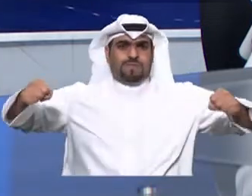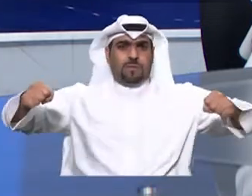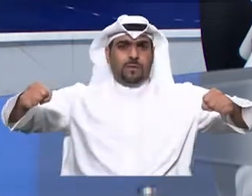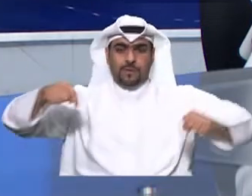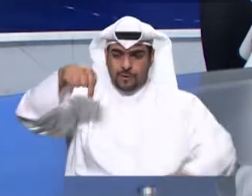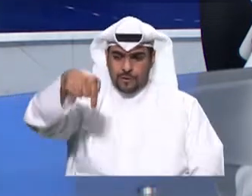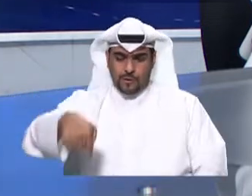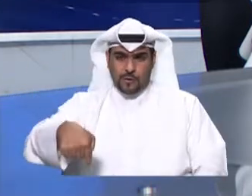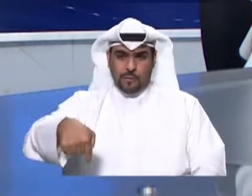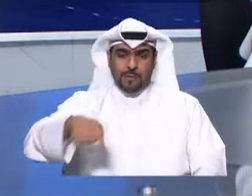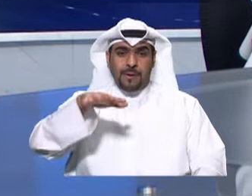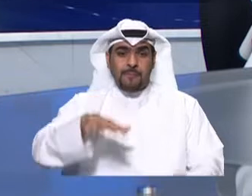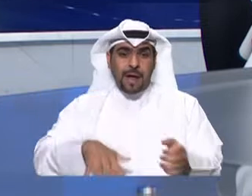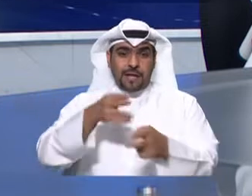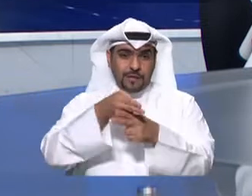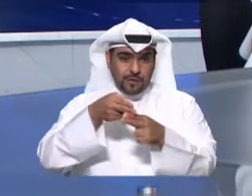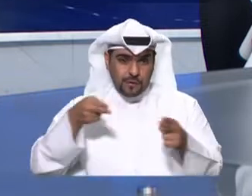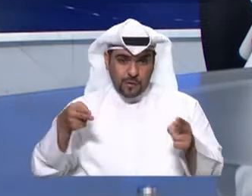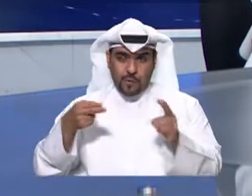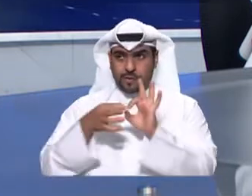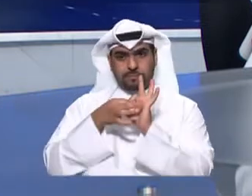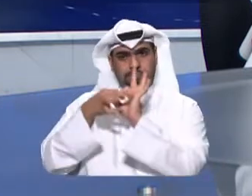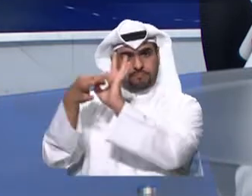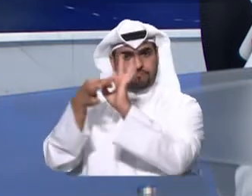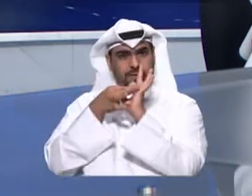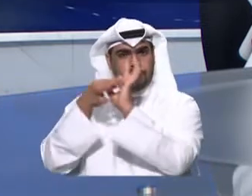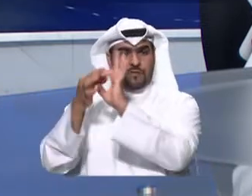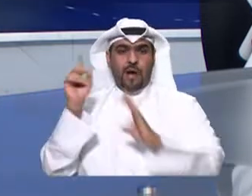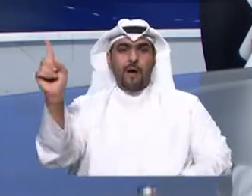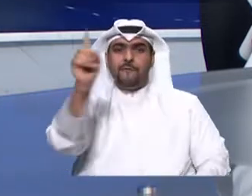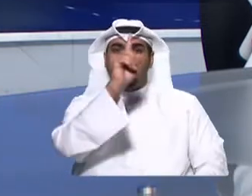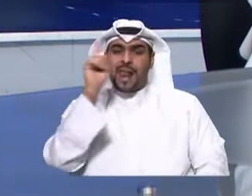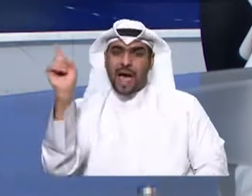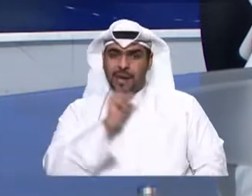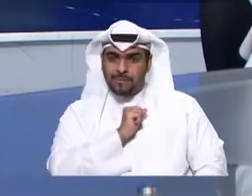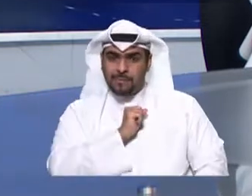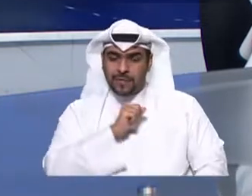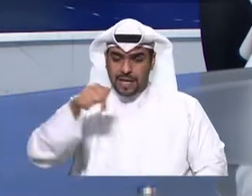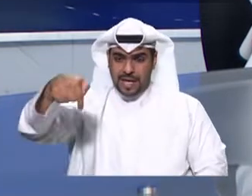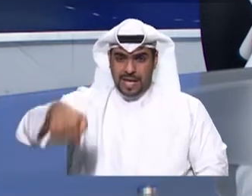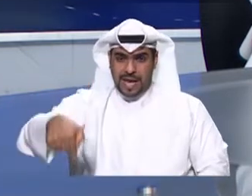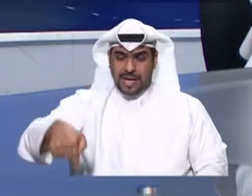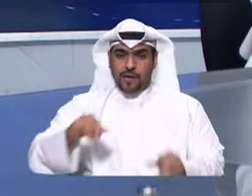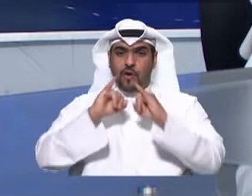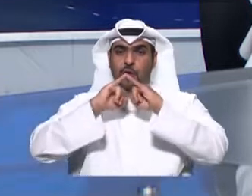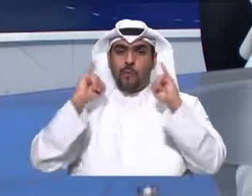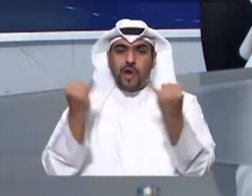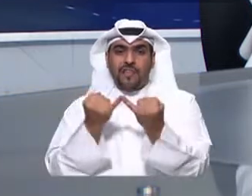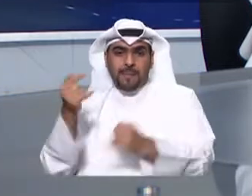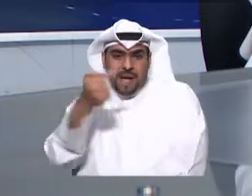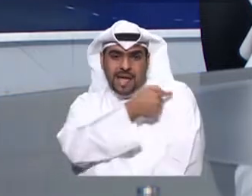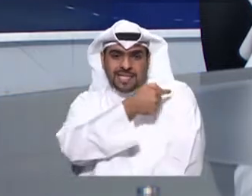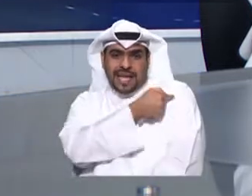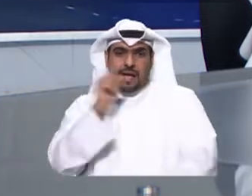بأنه مرض مزمن ومشكلة صحية معقدة تتأثر بالعوامل الوراثية وسلوكيات